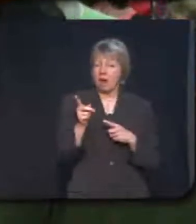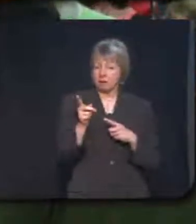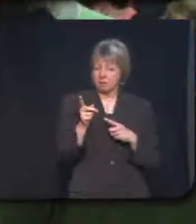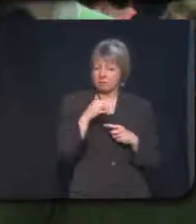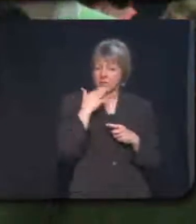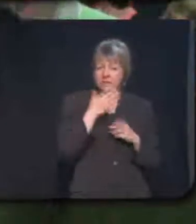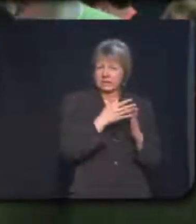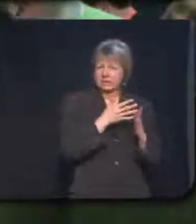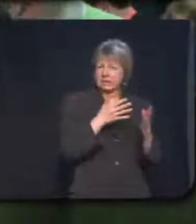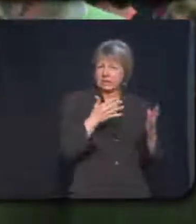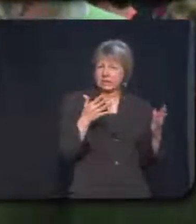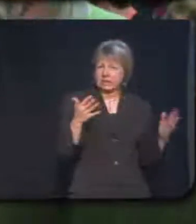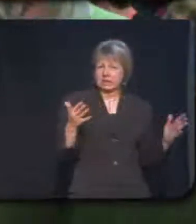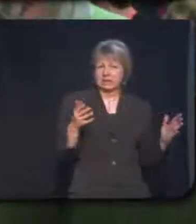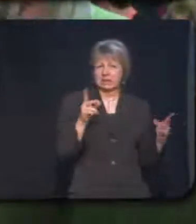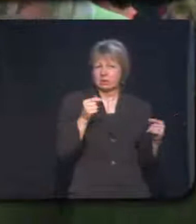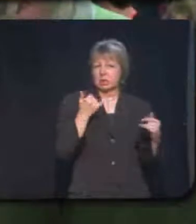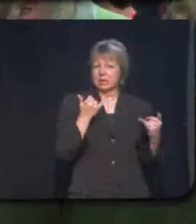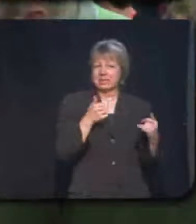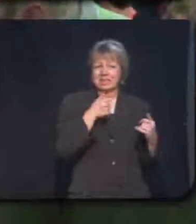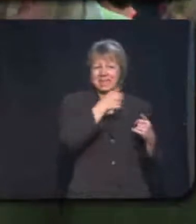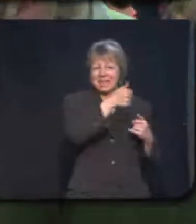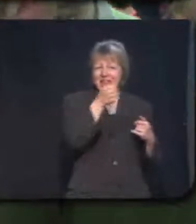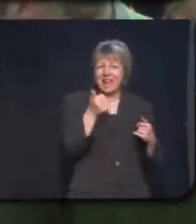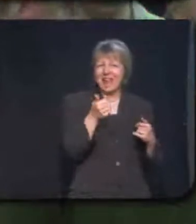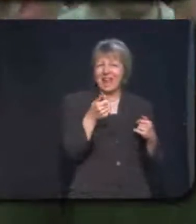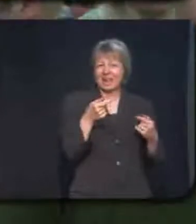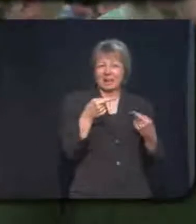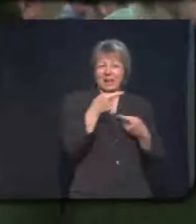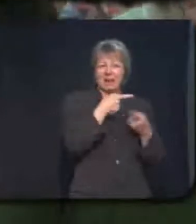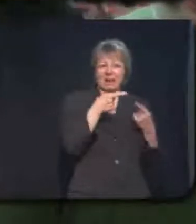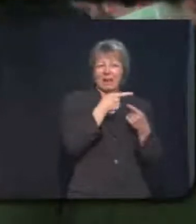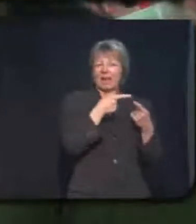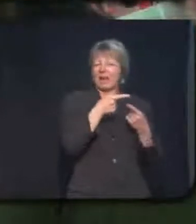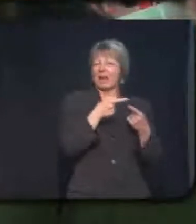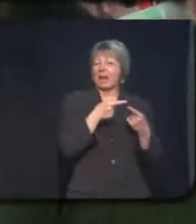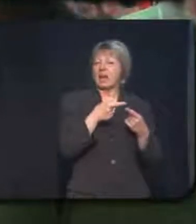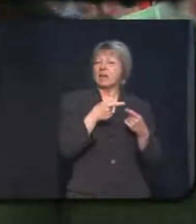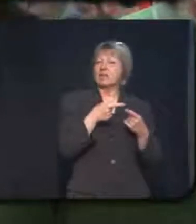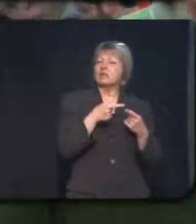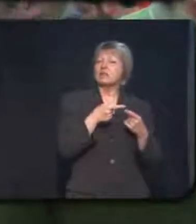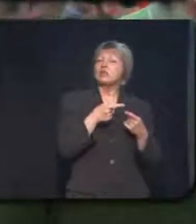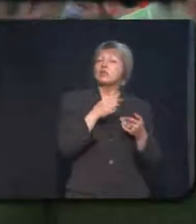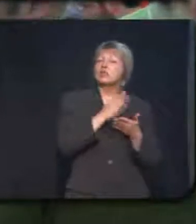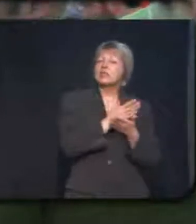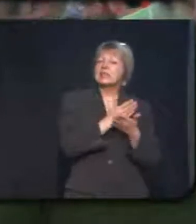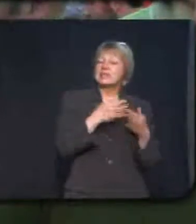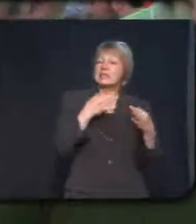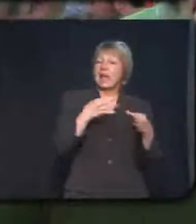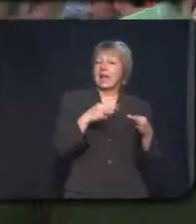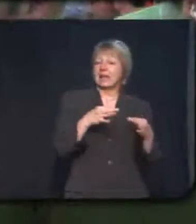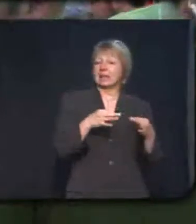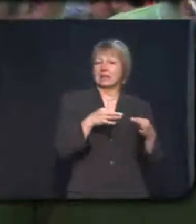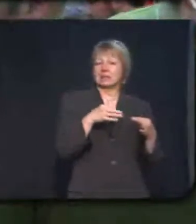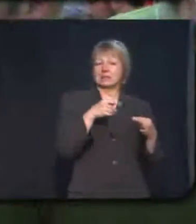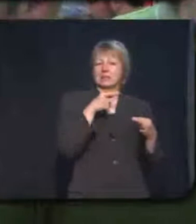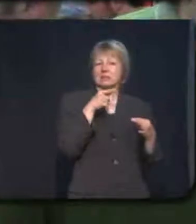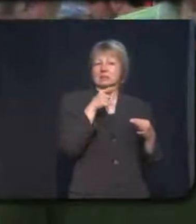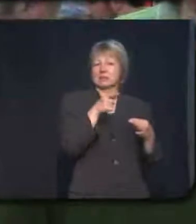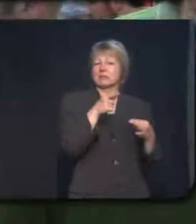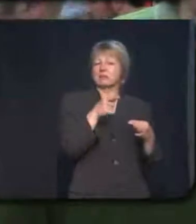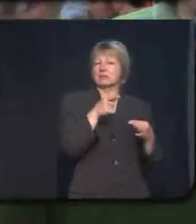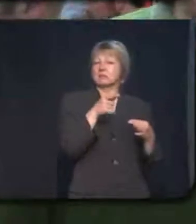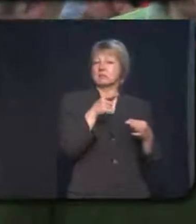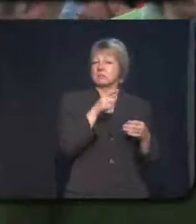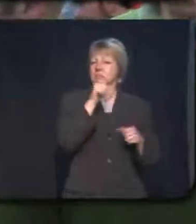Debatte wird danach angefechtet über Schiedsgericht wie wirst du verhindern dass dass man Prinzip Schiedsgericht brauchen das